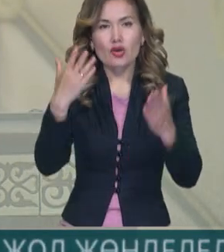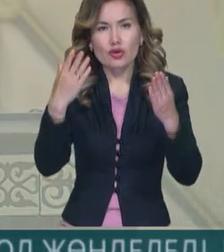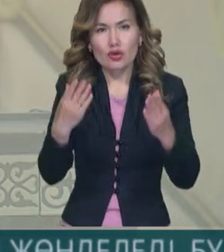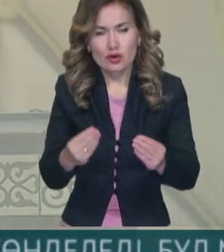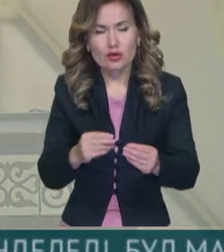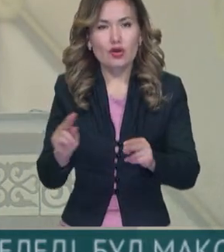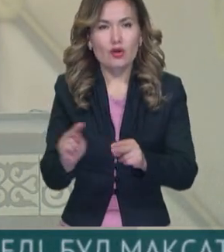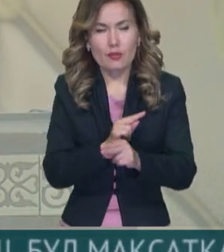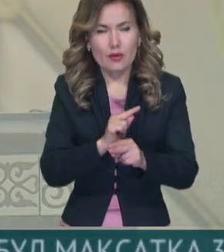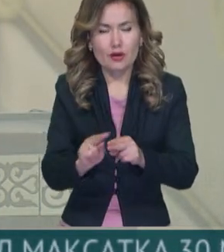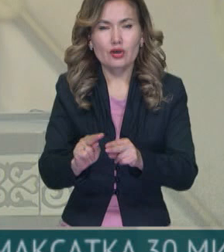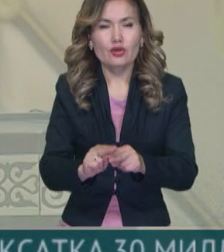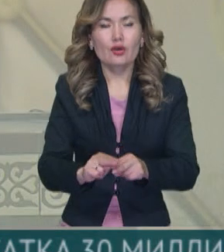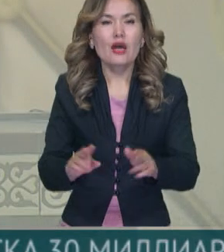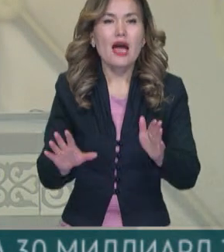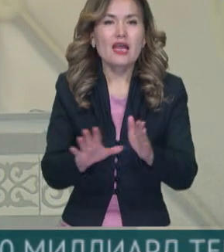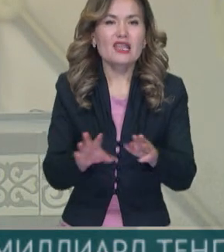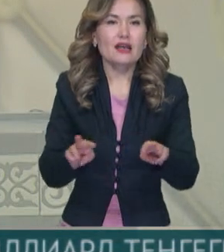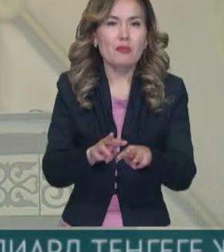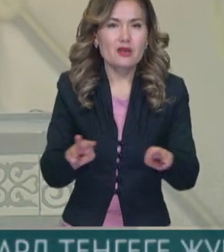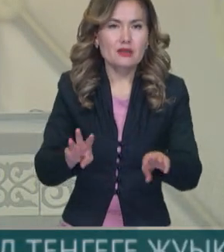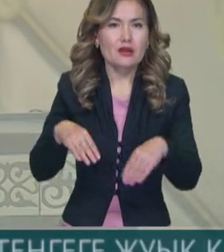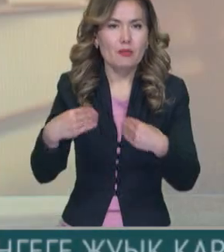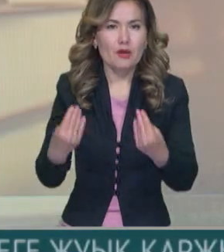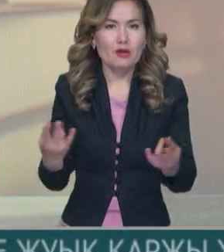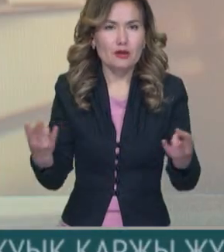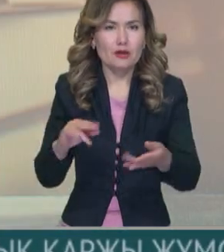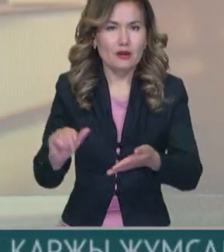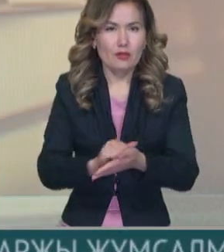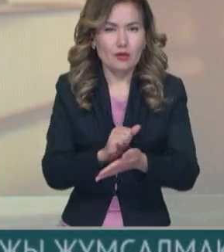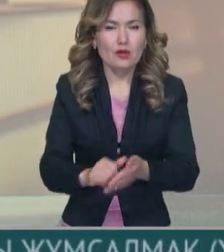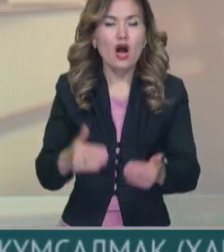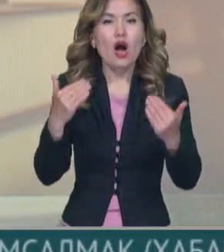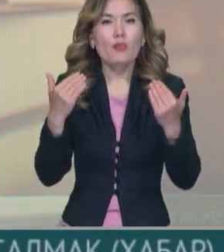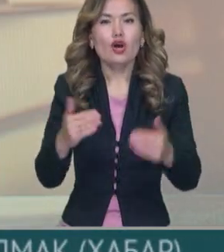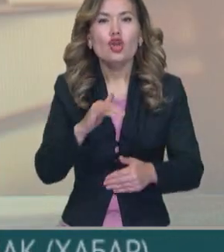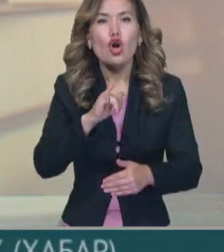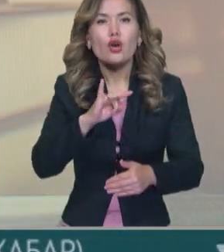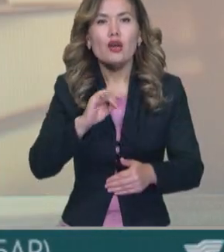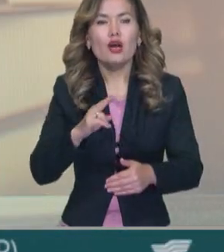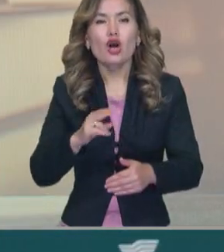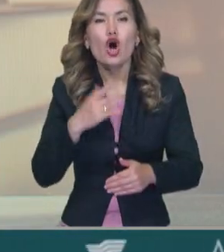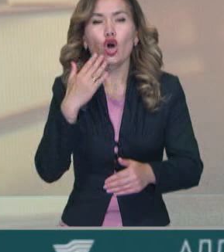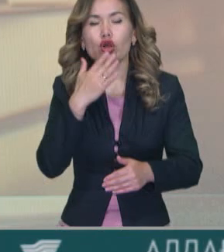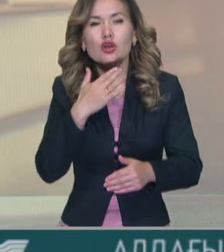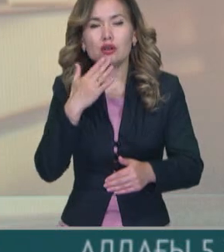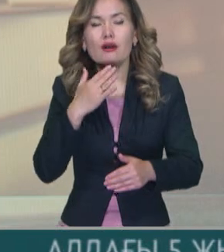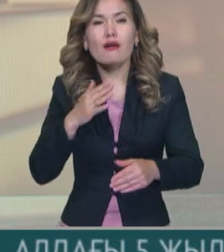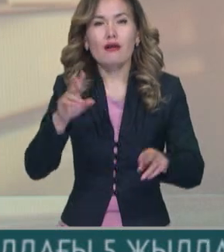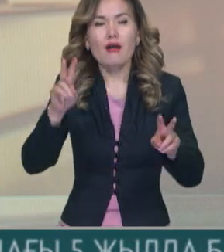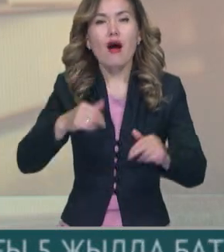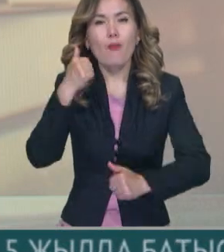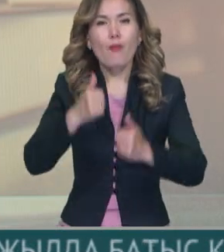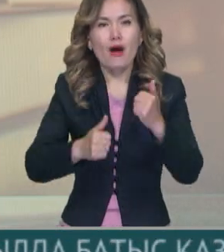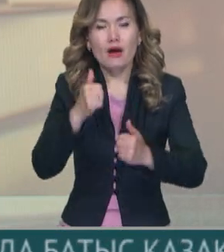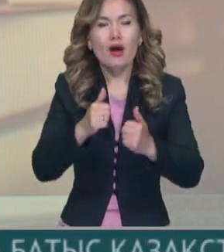түзетіп, кері энергетика министрлігіне тапсыруға тиісті. Бүгін Үркер ұлттық байқауының жеңімпаздары марапатталады. Биыл